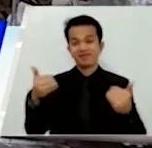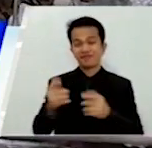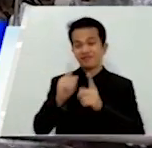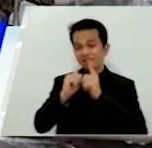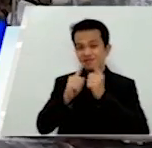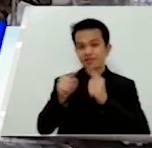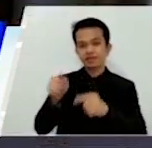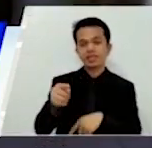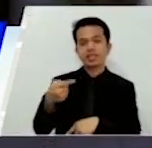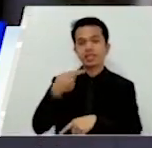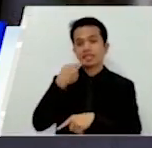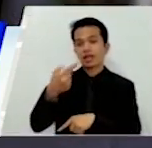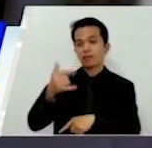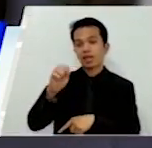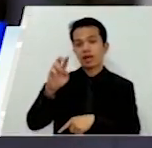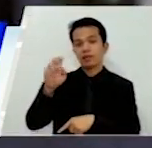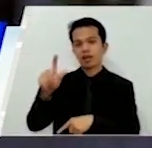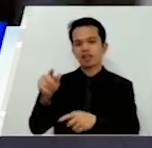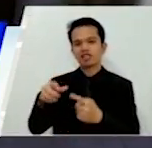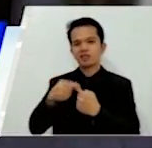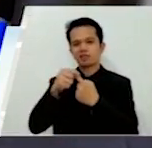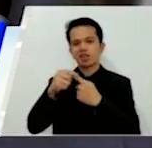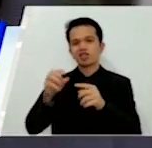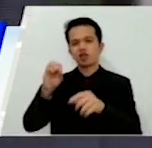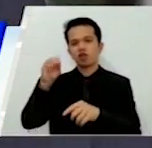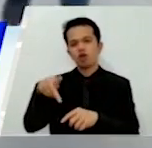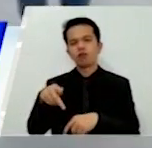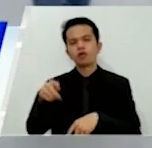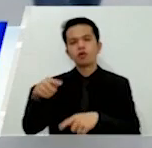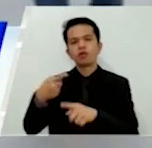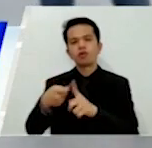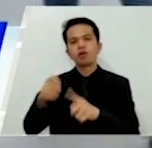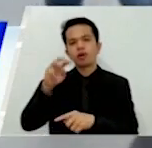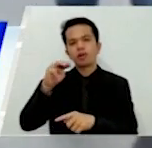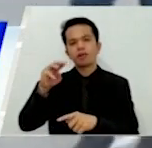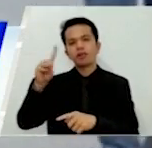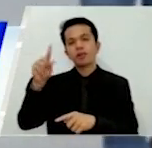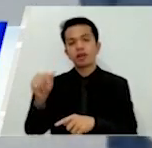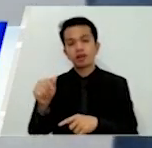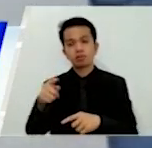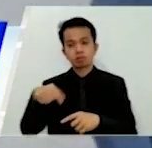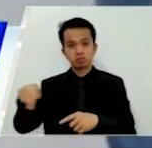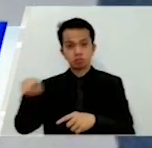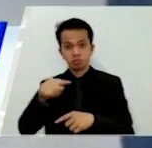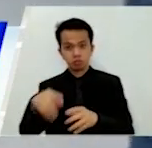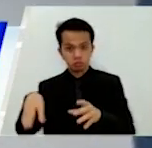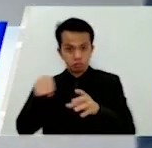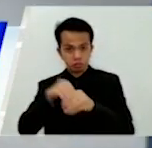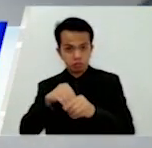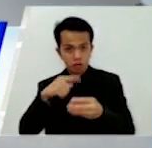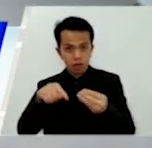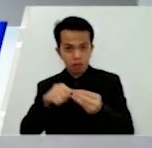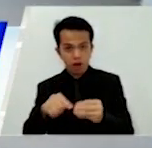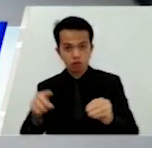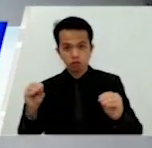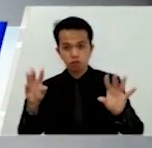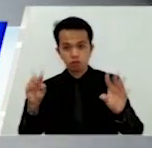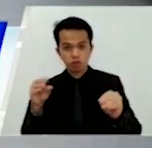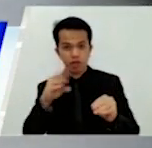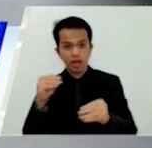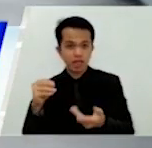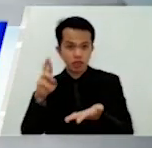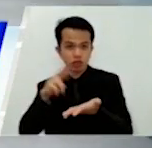go special operations Strike force ng MBA na hindi nila sakop ang tungkol sa blinker at registration ng